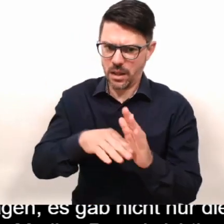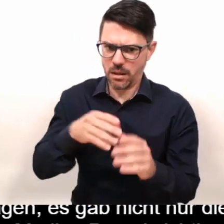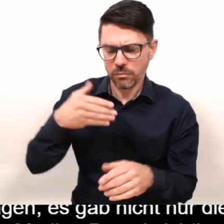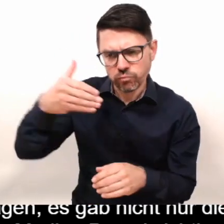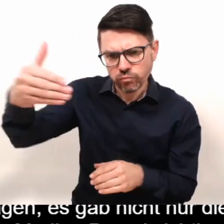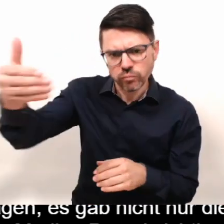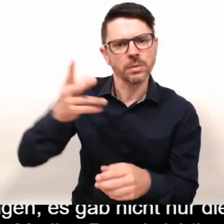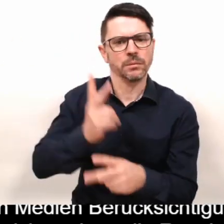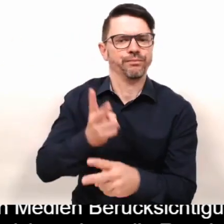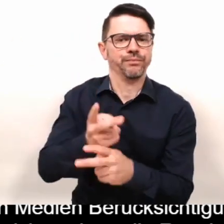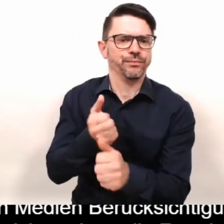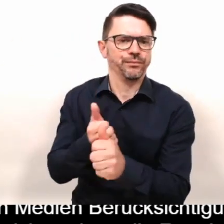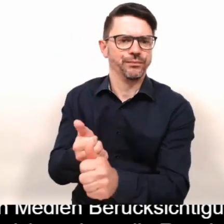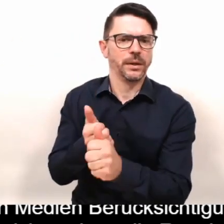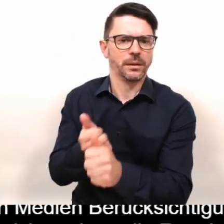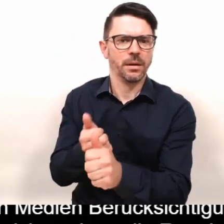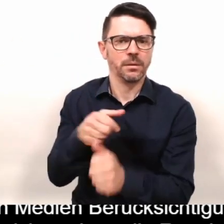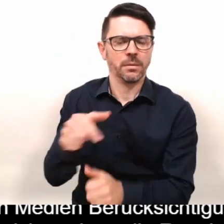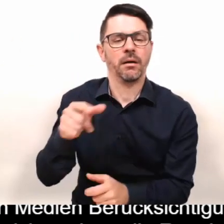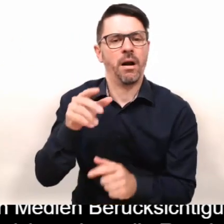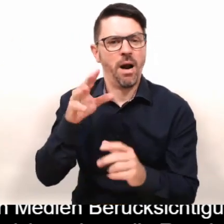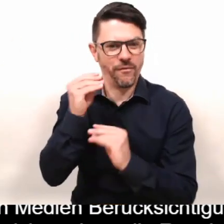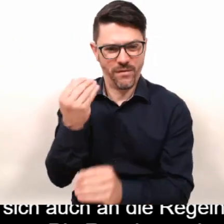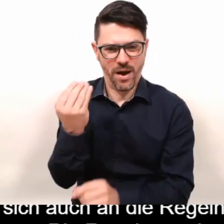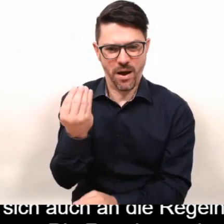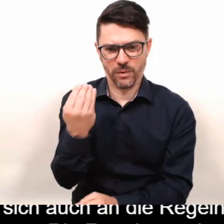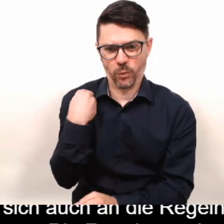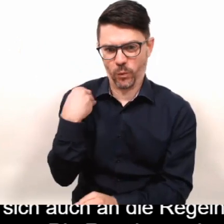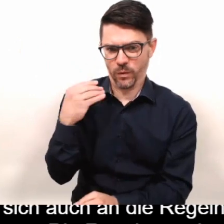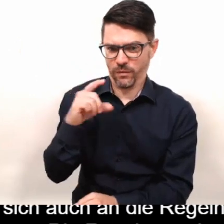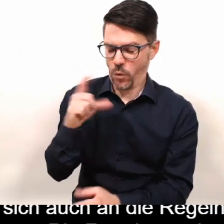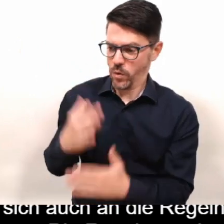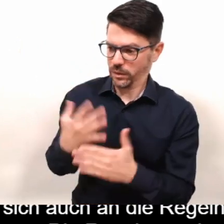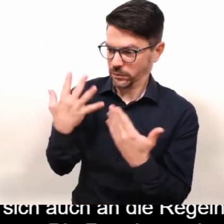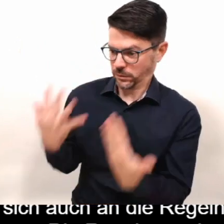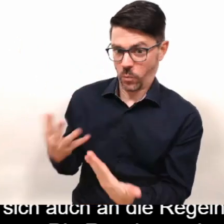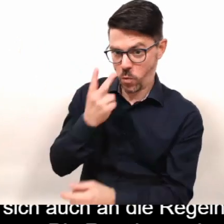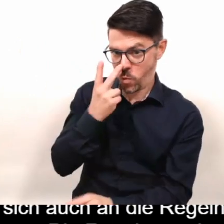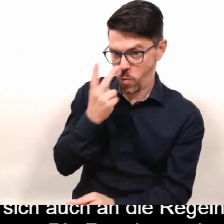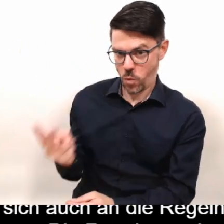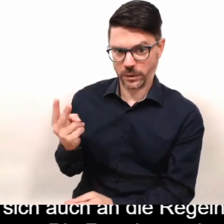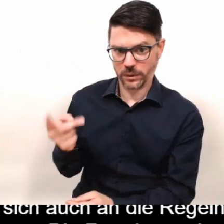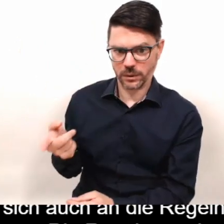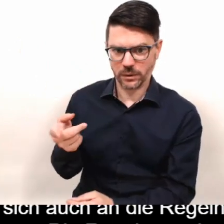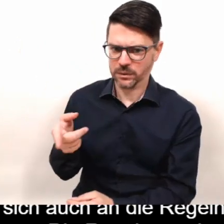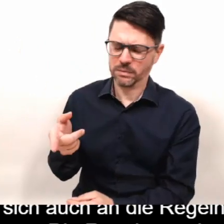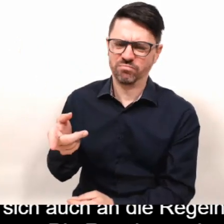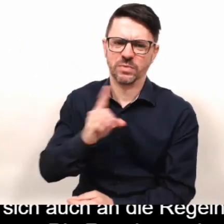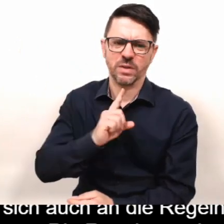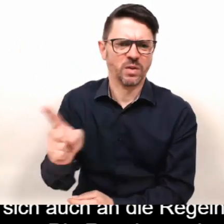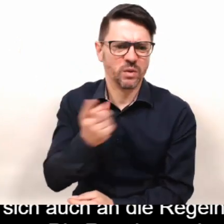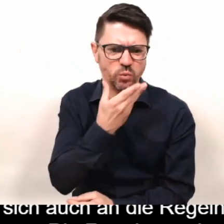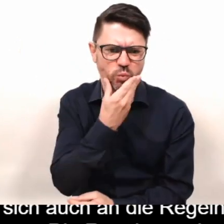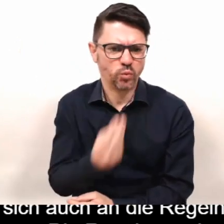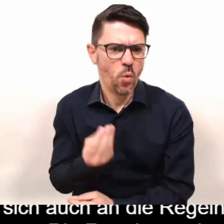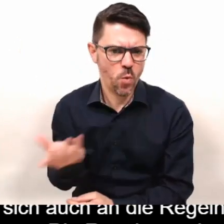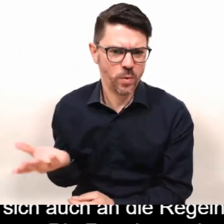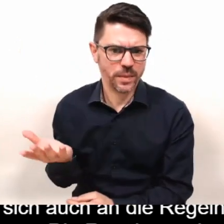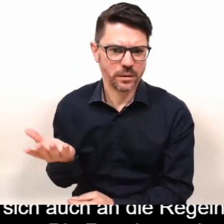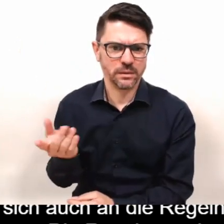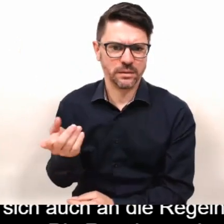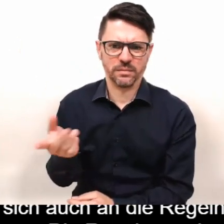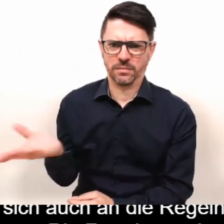Die Erfahrungen, die wir da jetzt am Wochenende machen mussten, sind aber unerfreulich, weil sie eben zeigen, dass es halt auch sehr, sehr unvernünftige